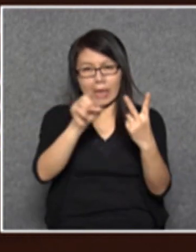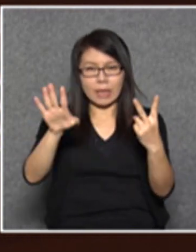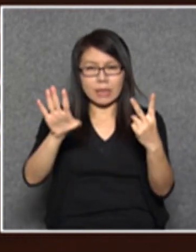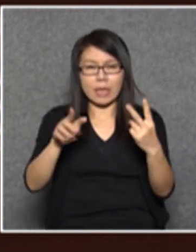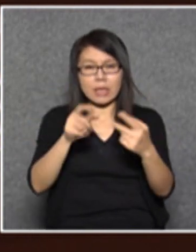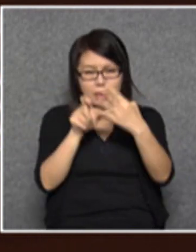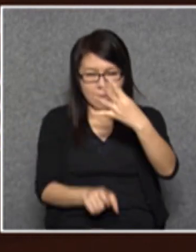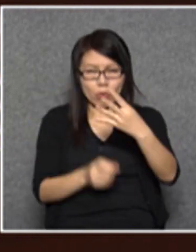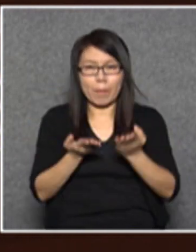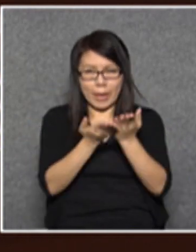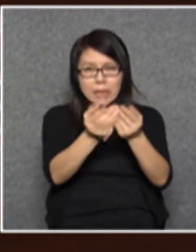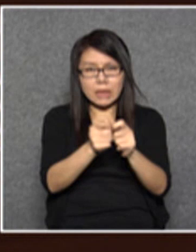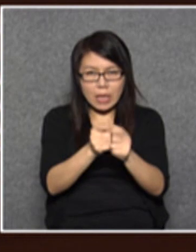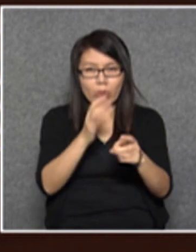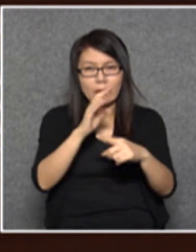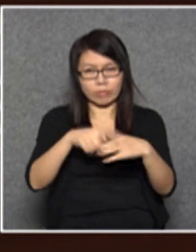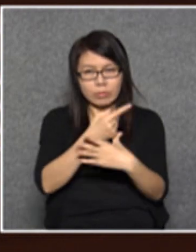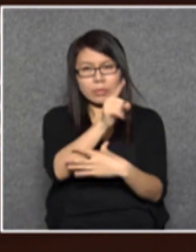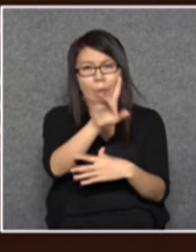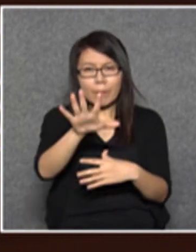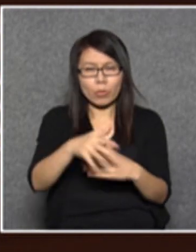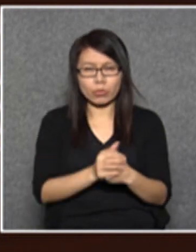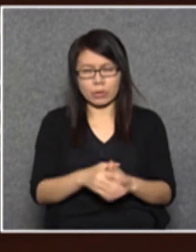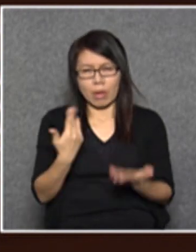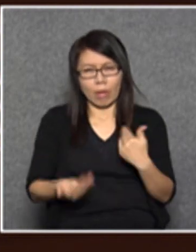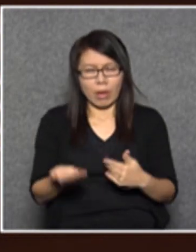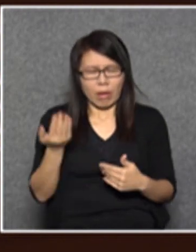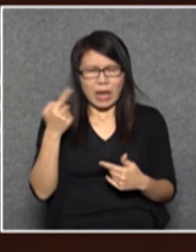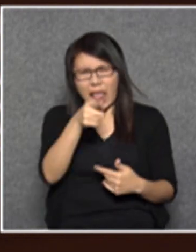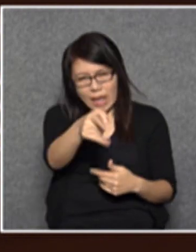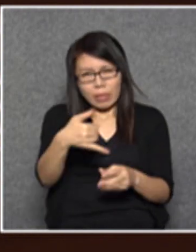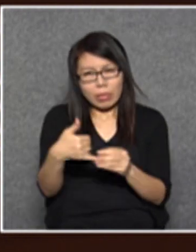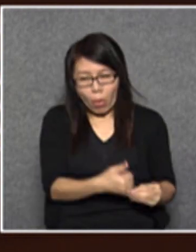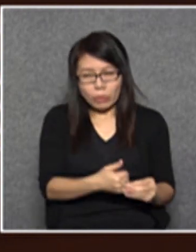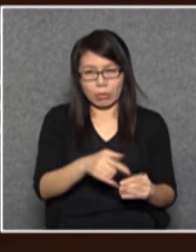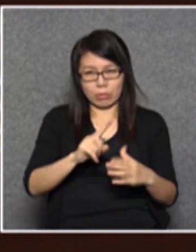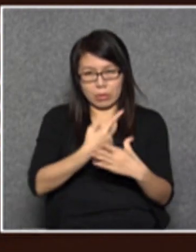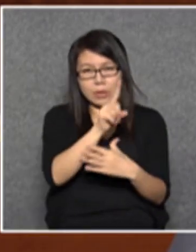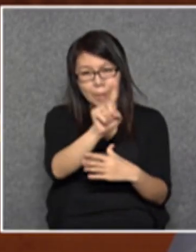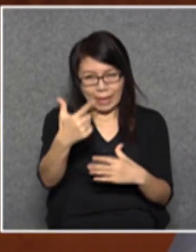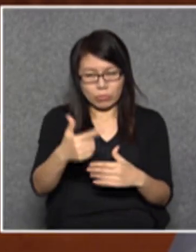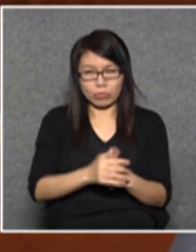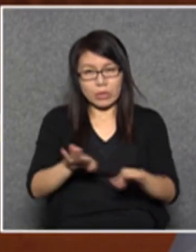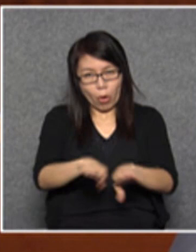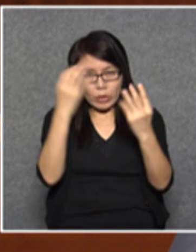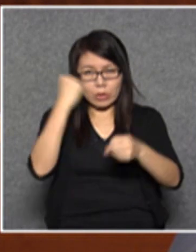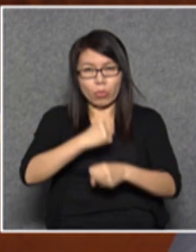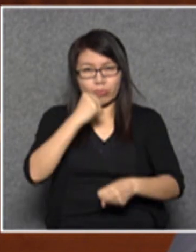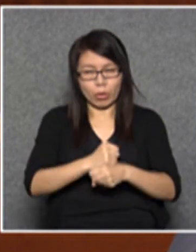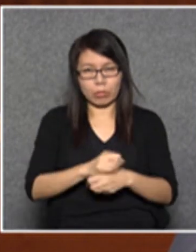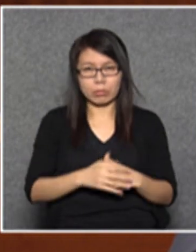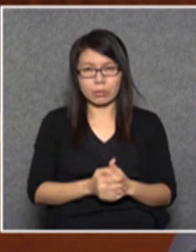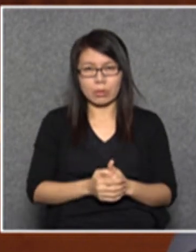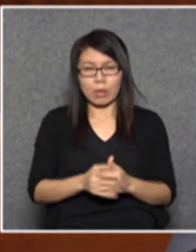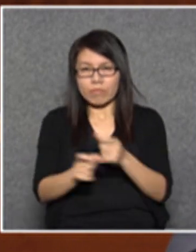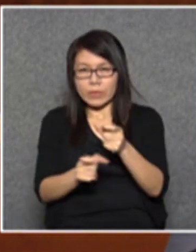上嚟立法會是15個月前。咁所以咧，其實係你拖延咗18個月先至開展呢項嘅工作，現屆政府